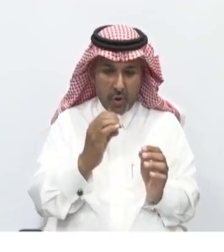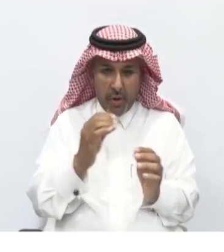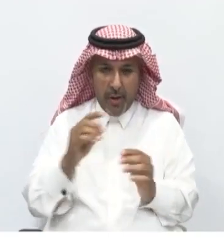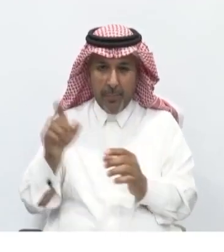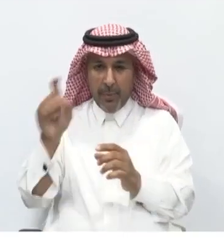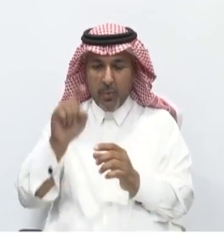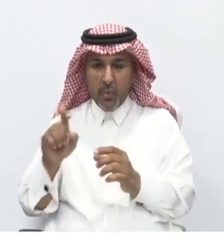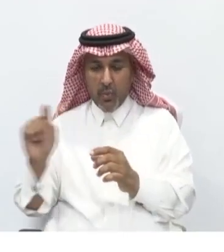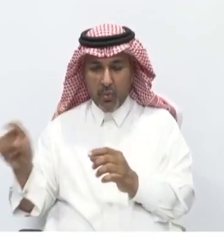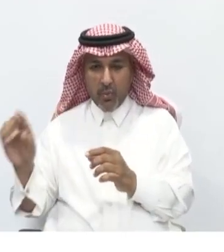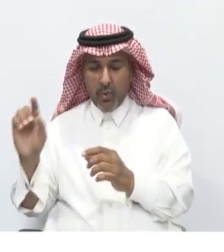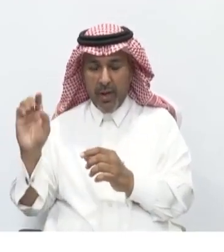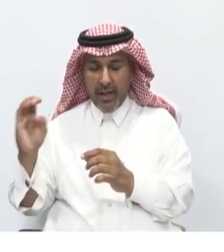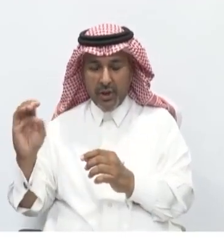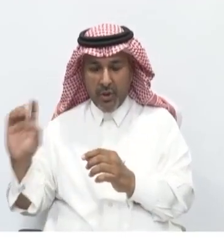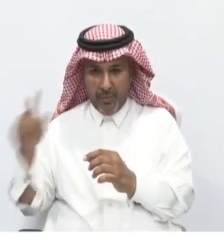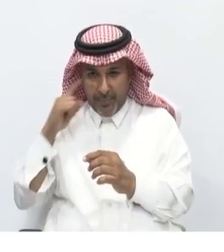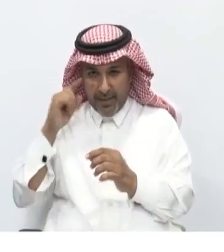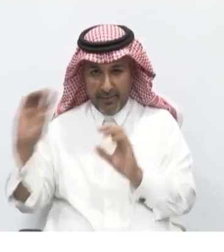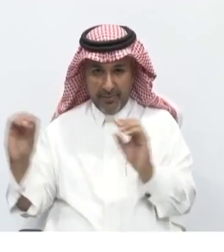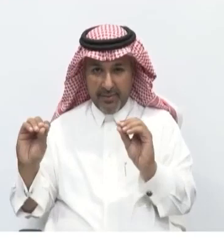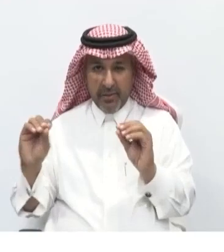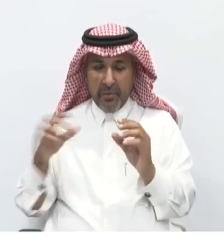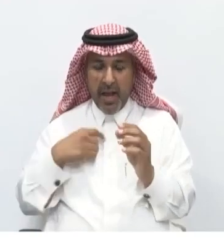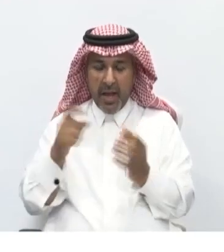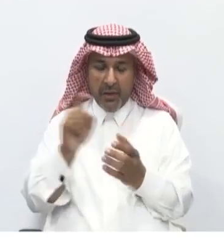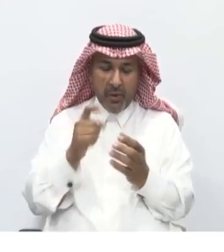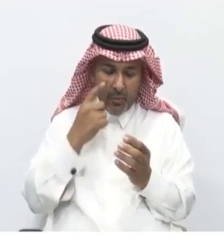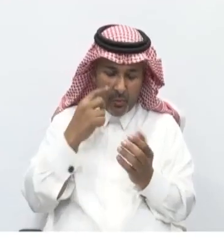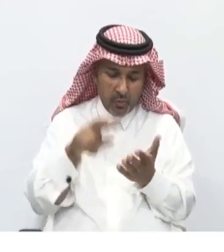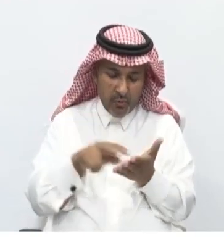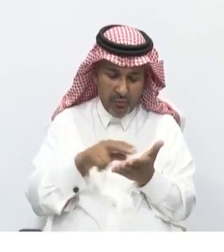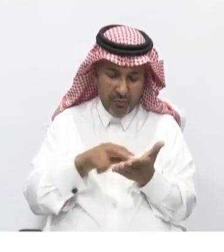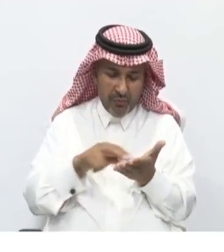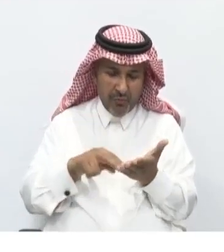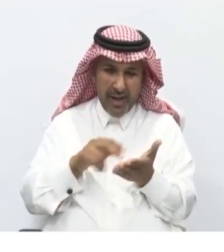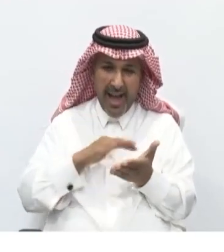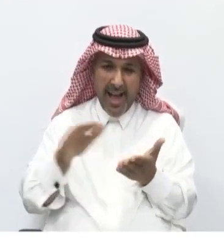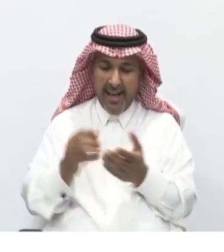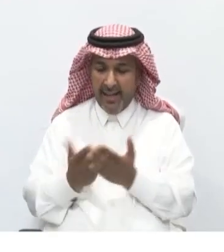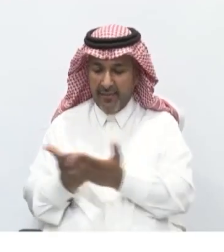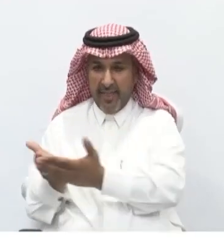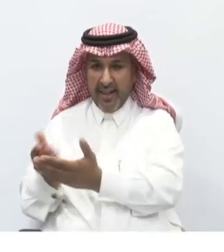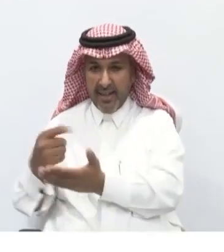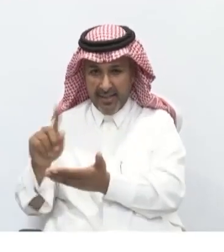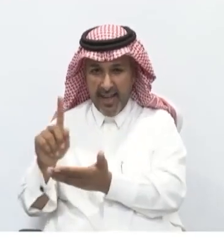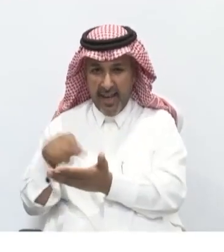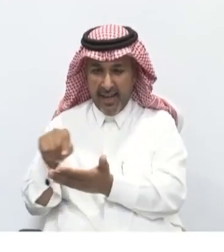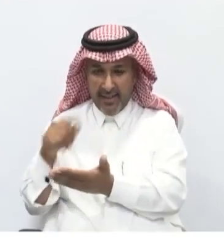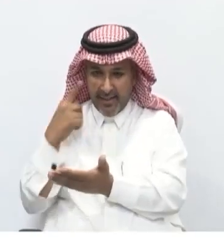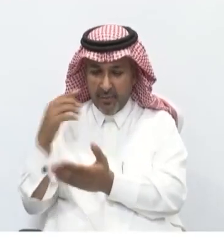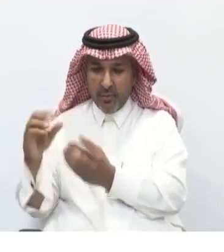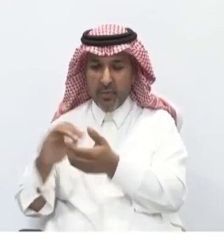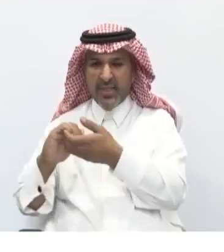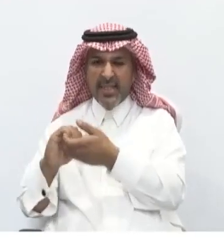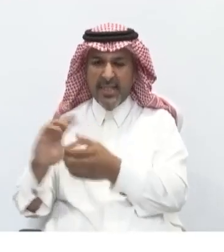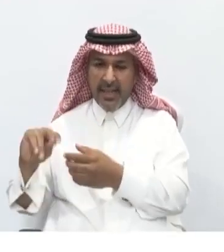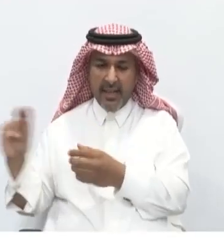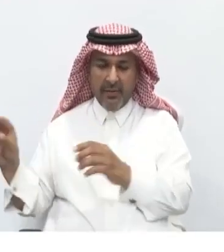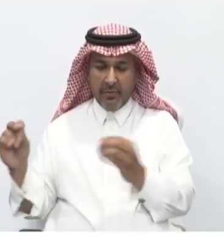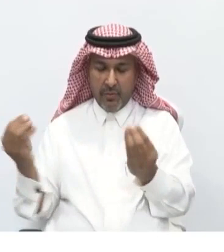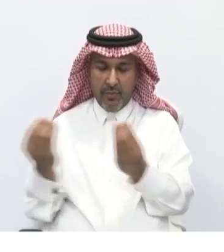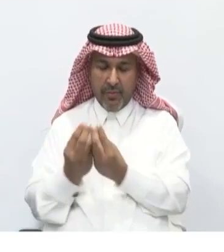لبعضكما حاول ان تستخرج عدد الجسيمات عدد المولات وقانون تطبقه قانون حفظ الكتله